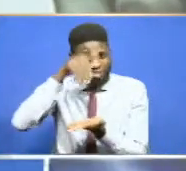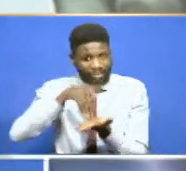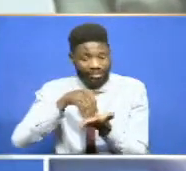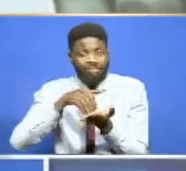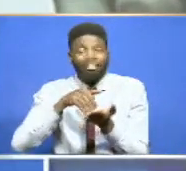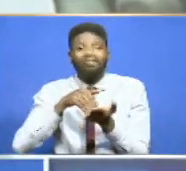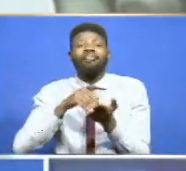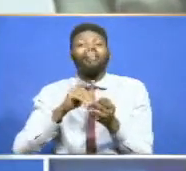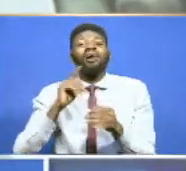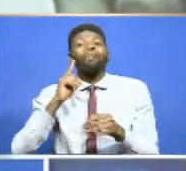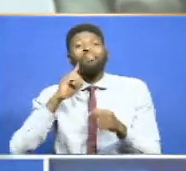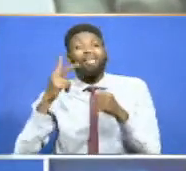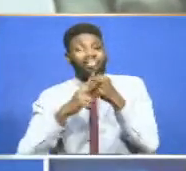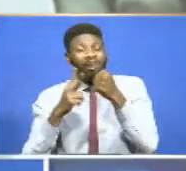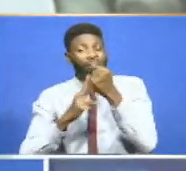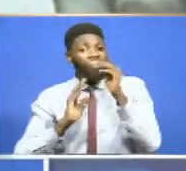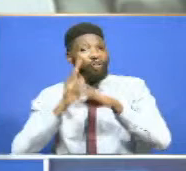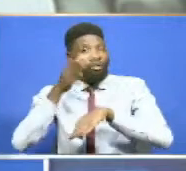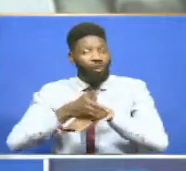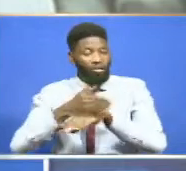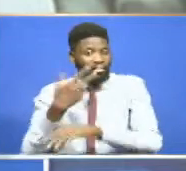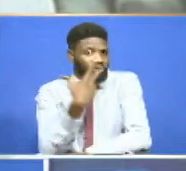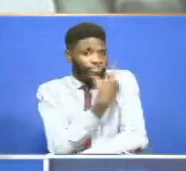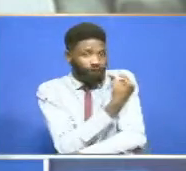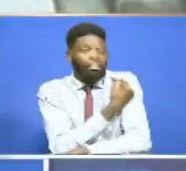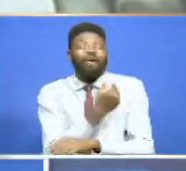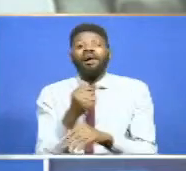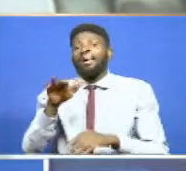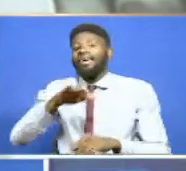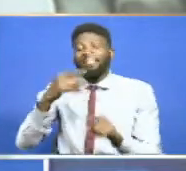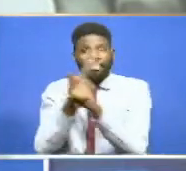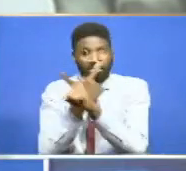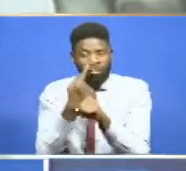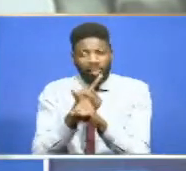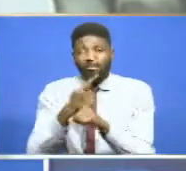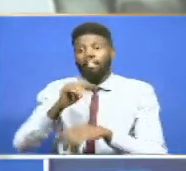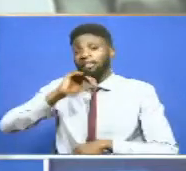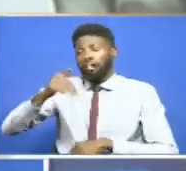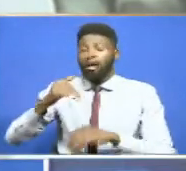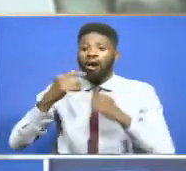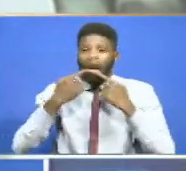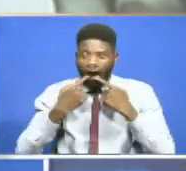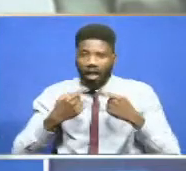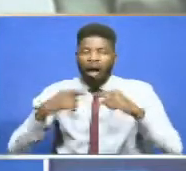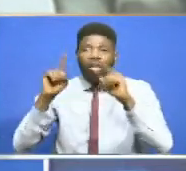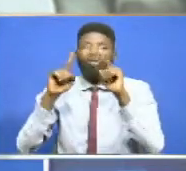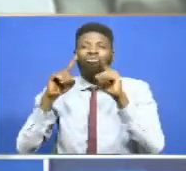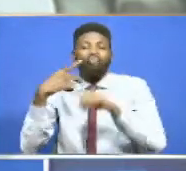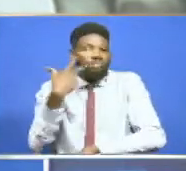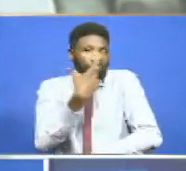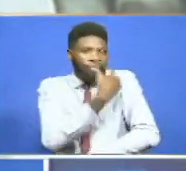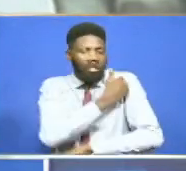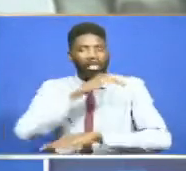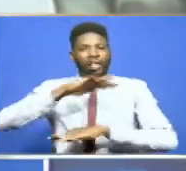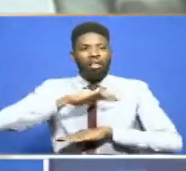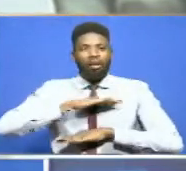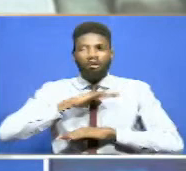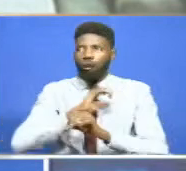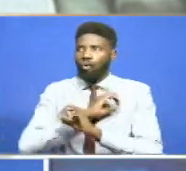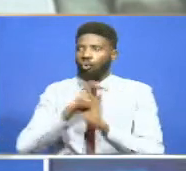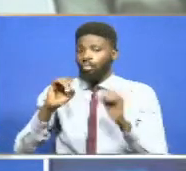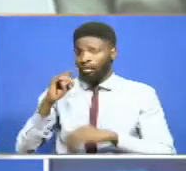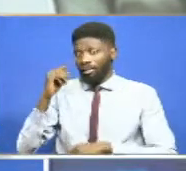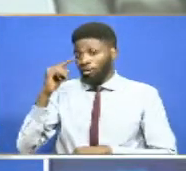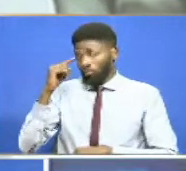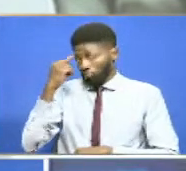chanjo, huku majimbo kadhaa yakiripoti uhaba wa chanjo ya ugonjwa wa COVID-19. Visa vya maambukizi nchini India